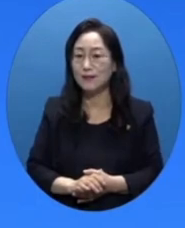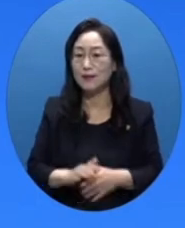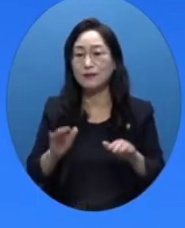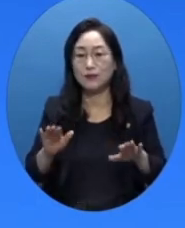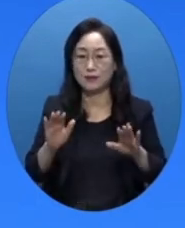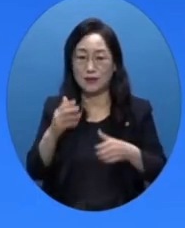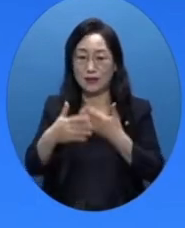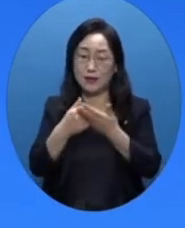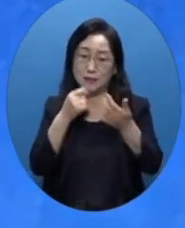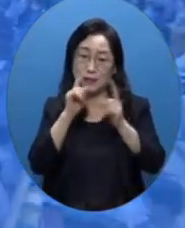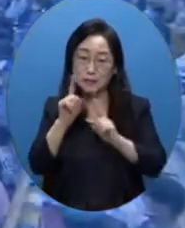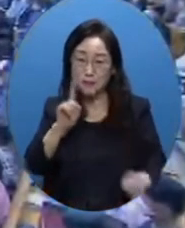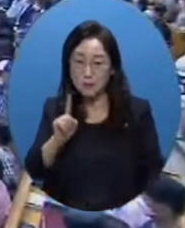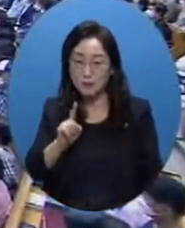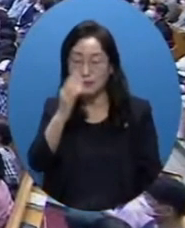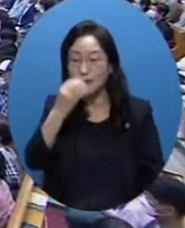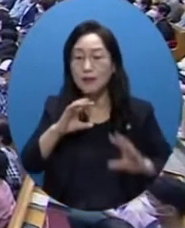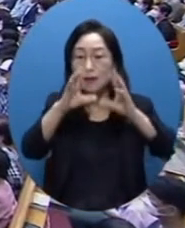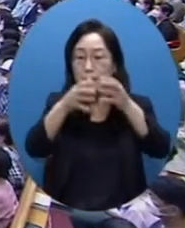오늘 말씀은 이스라엘 백성들이